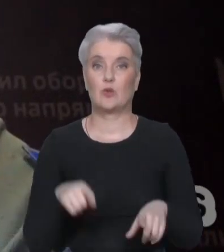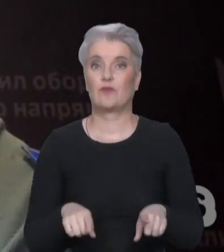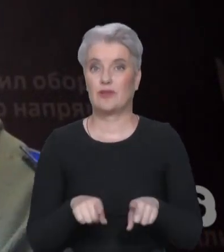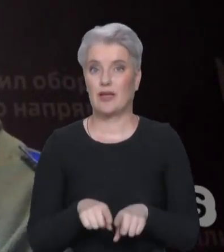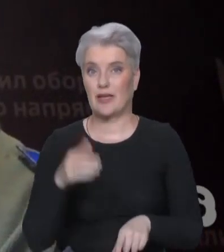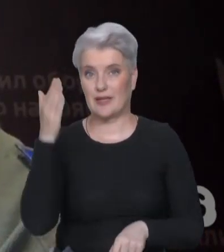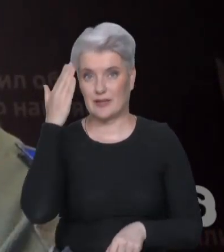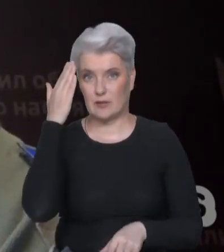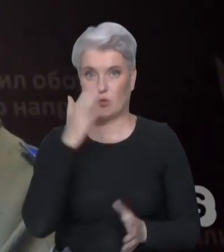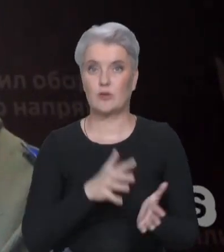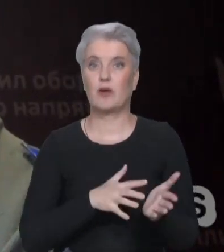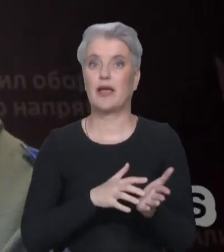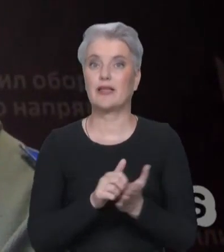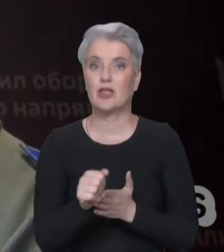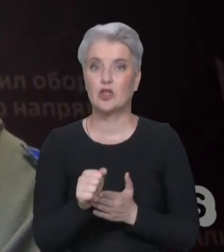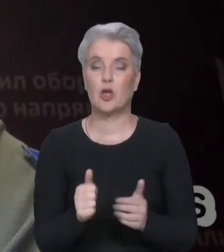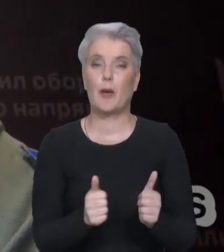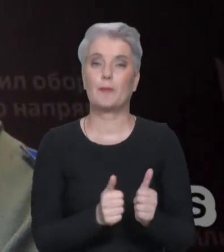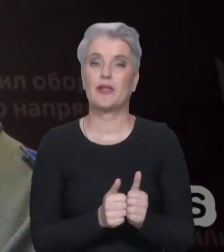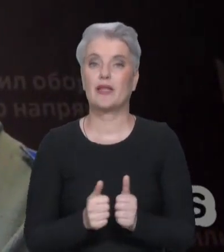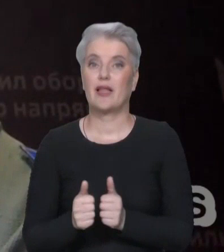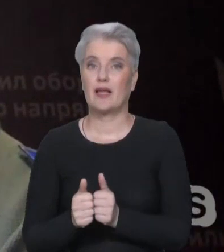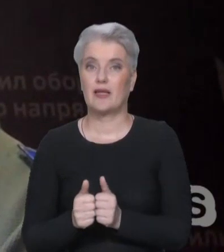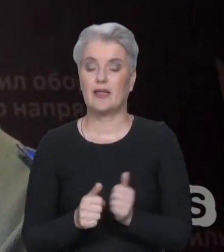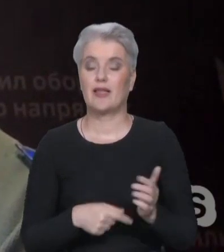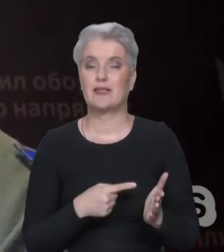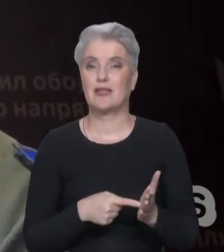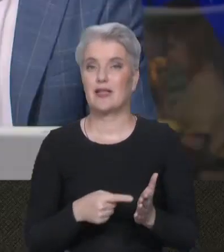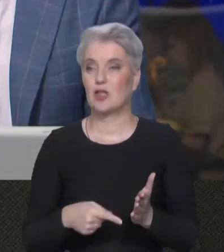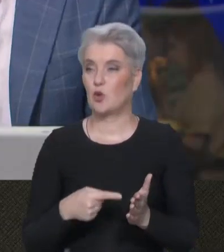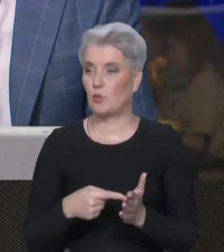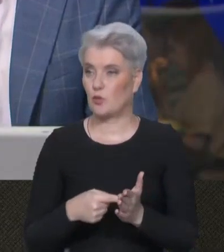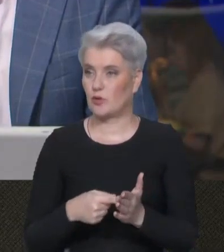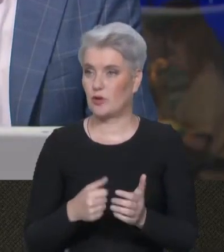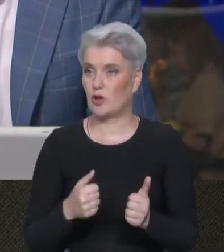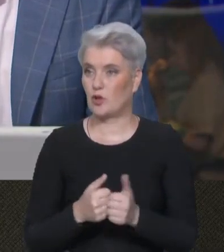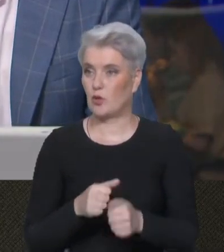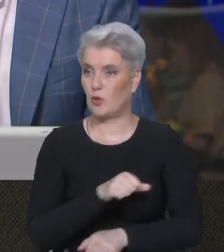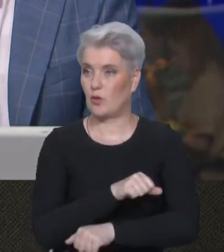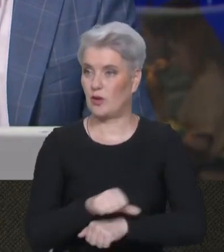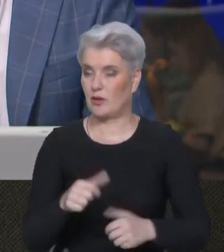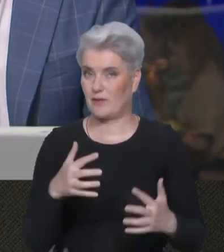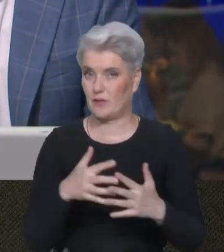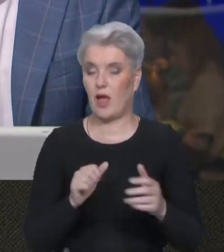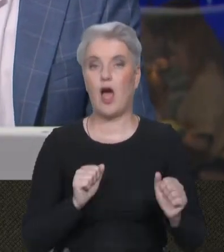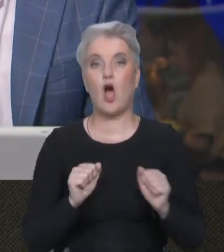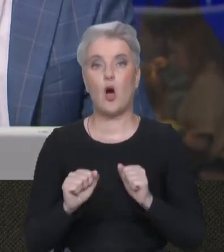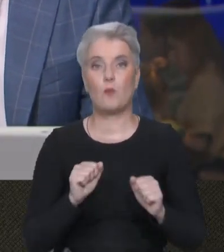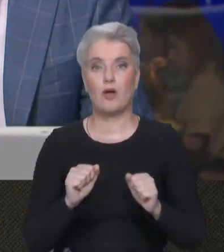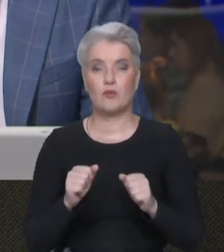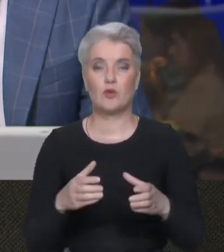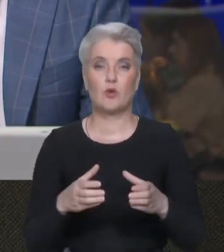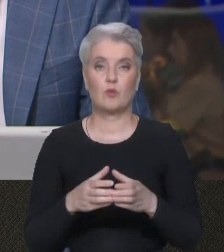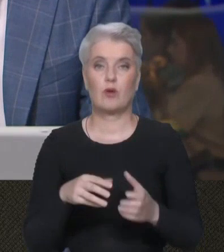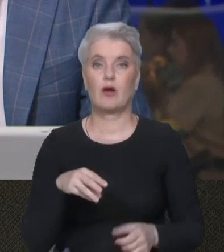спосіб нищить ці прилеглі населені пункти до лінії фронту. А ось командувач оперативно-стратегічного